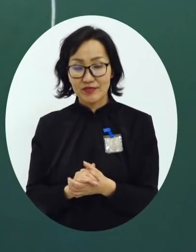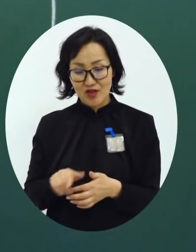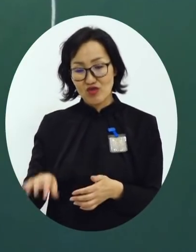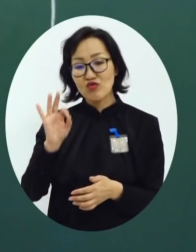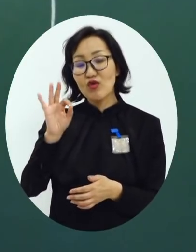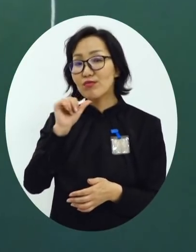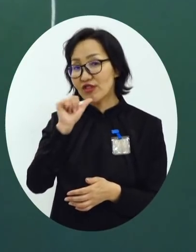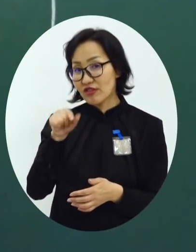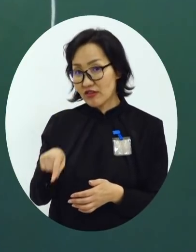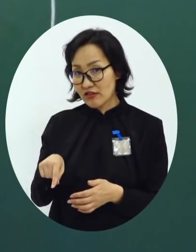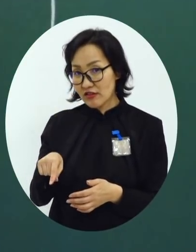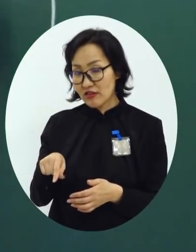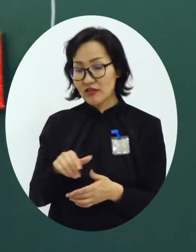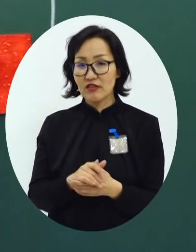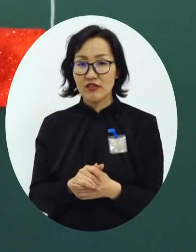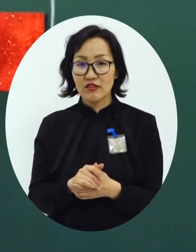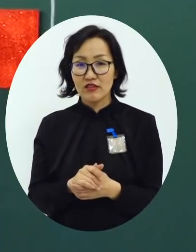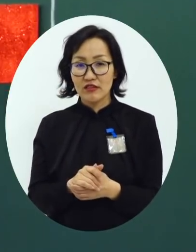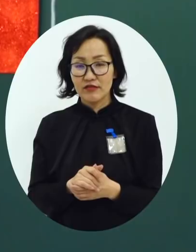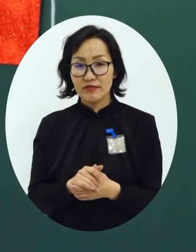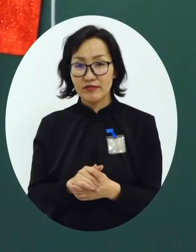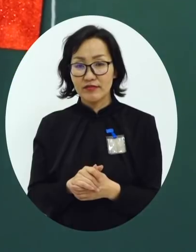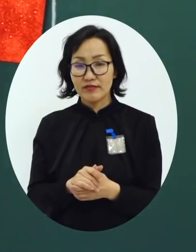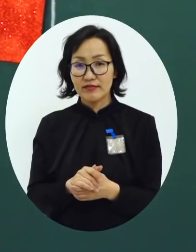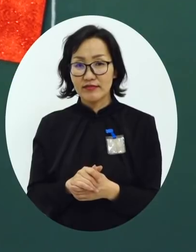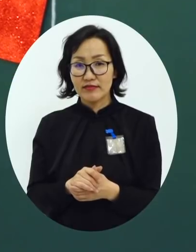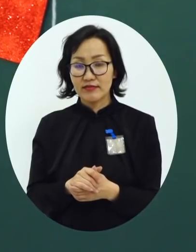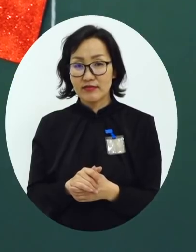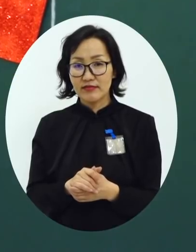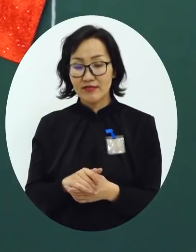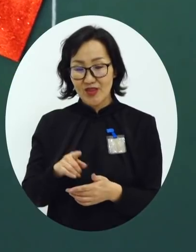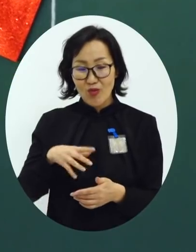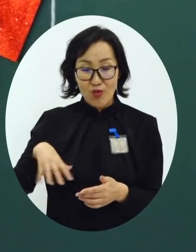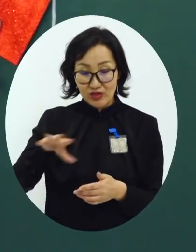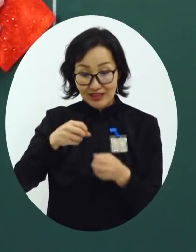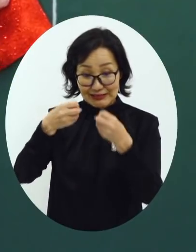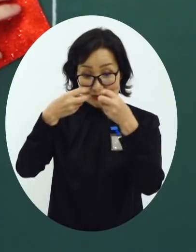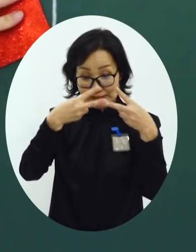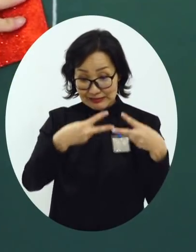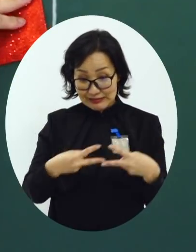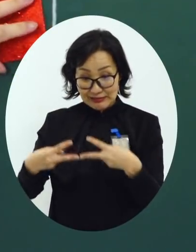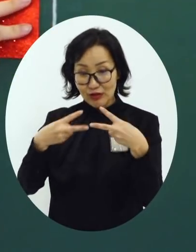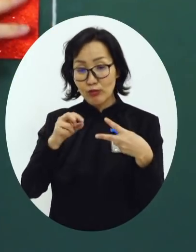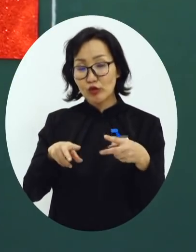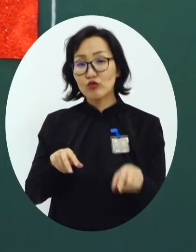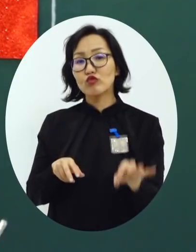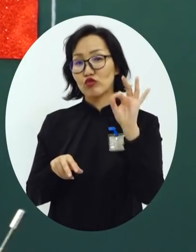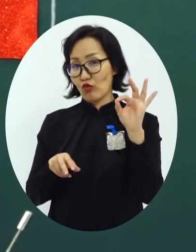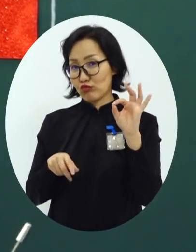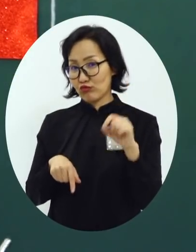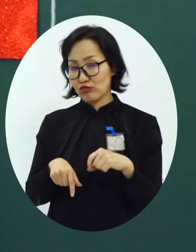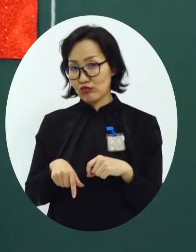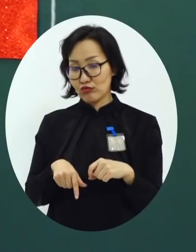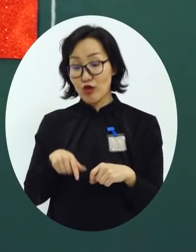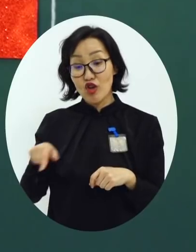Зөв биш. Энэ зөв биш вэ? Өөрөөр хэлбэл бүх тал нь тэнцүү байж аж зөв болно.